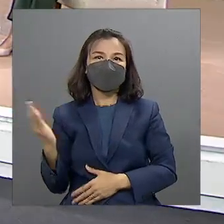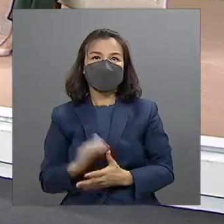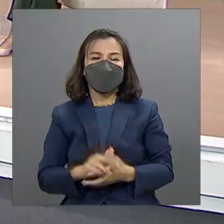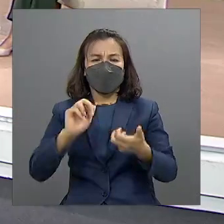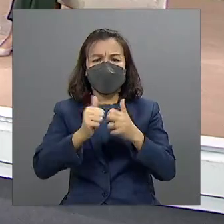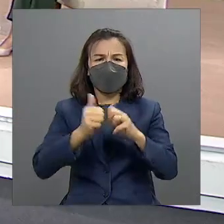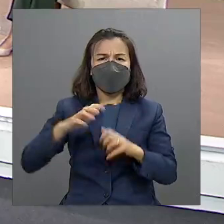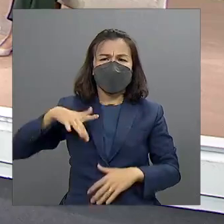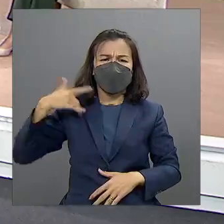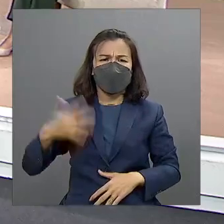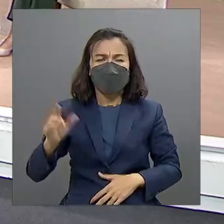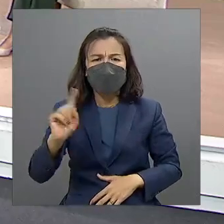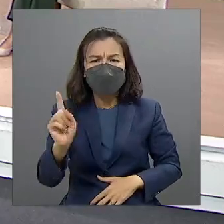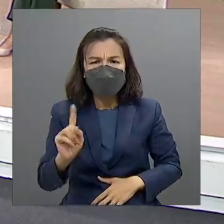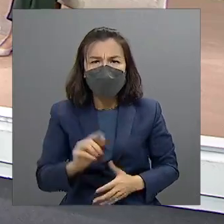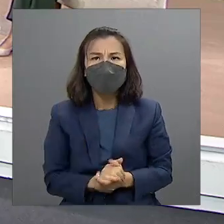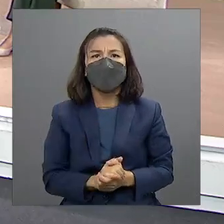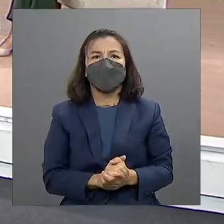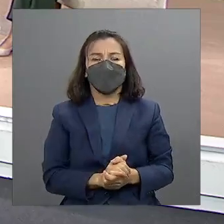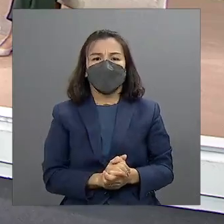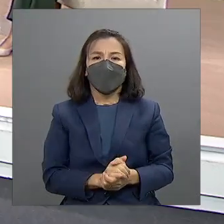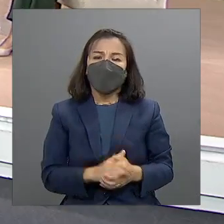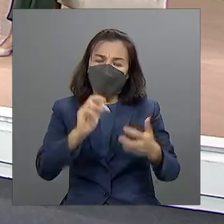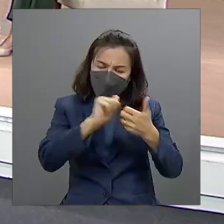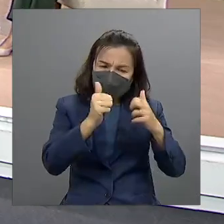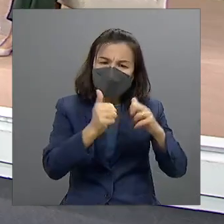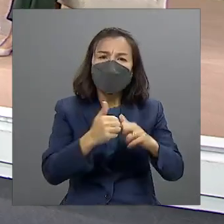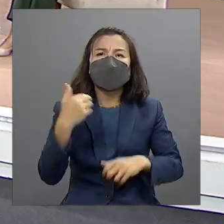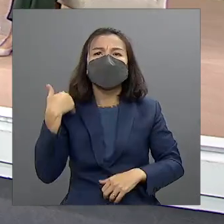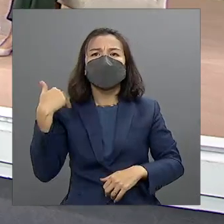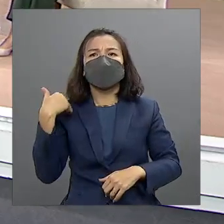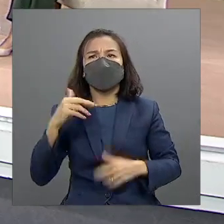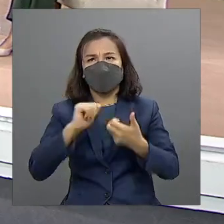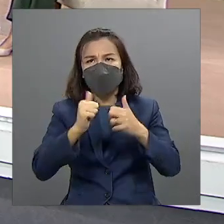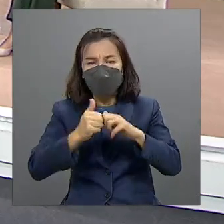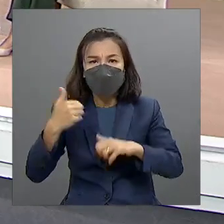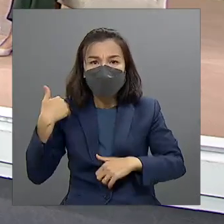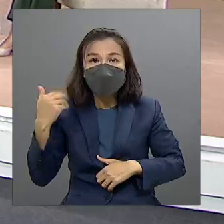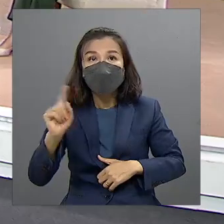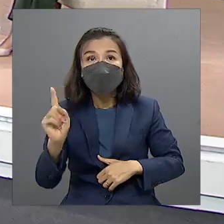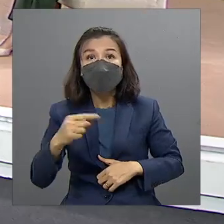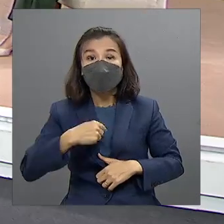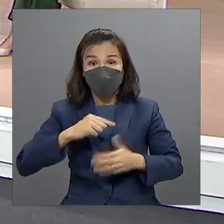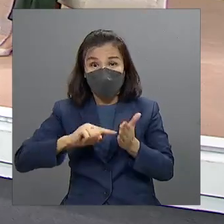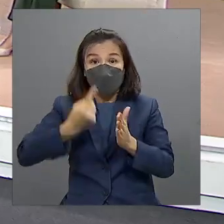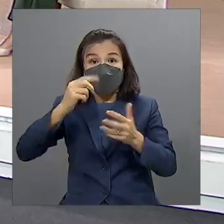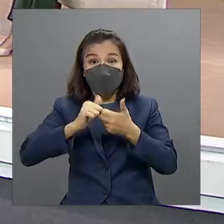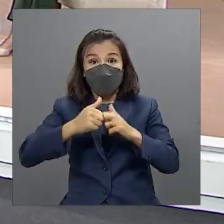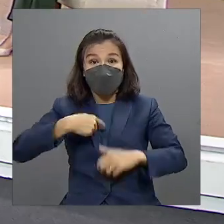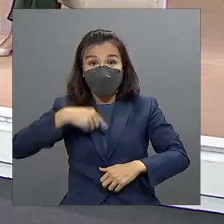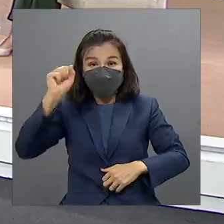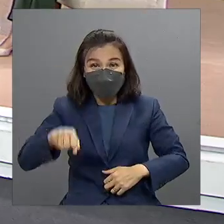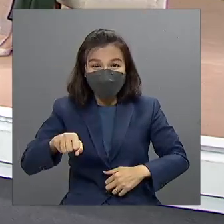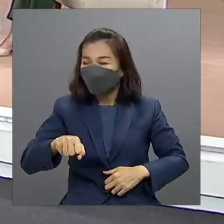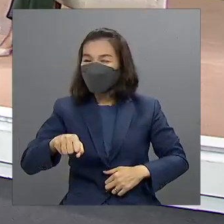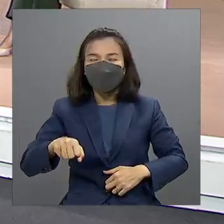ขนาดทำงานยมีปญหาหลักล้น ต้นเกิดปัหาหมายถงพี่เป็สาเหตุใช่มั้ย Couดทางเทค